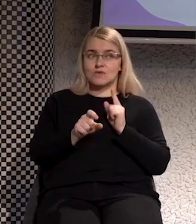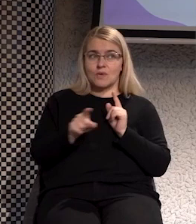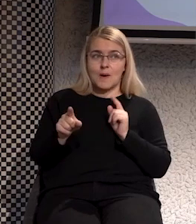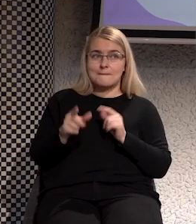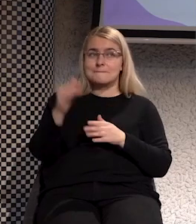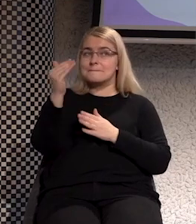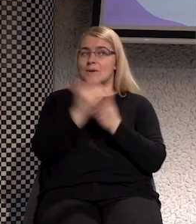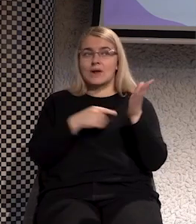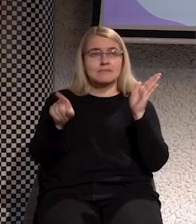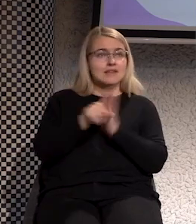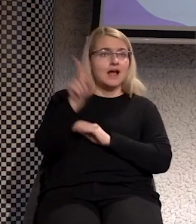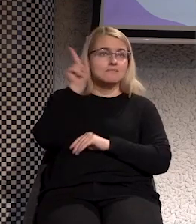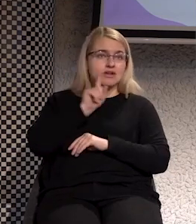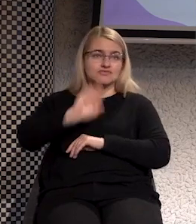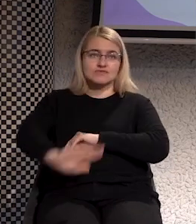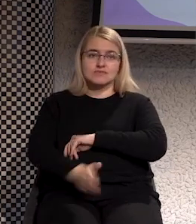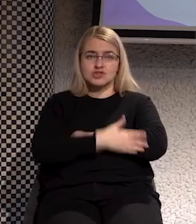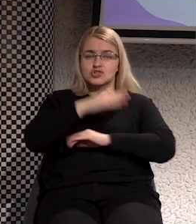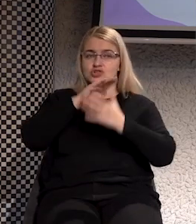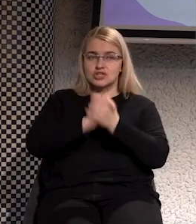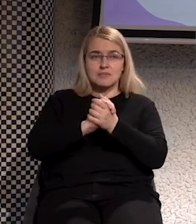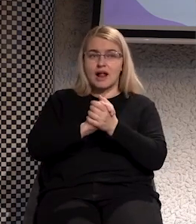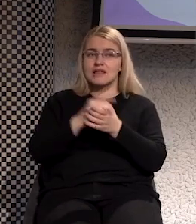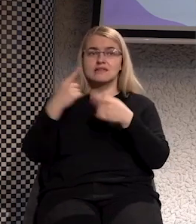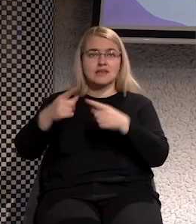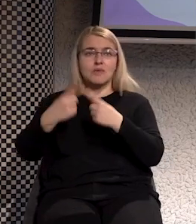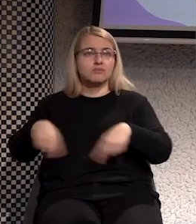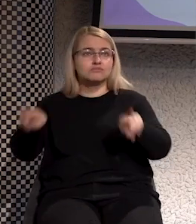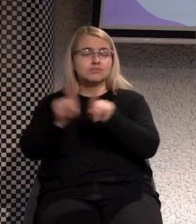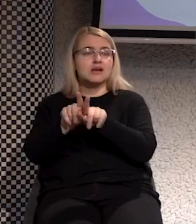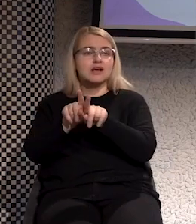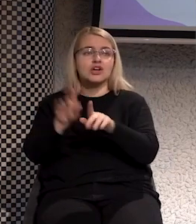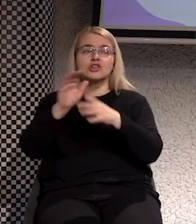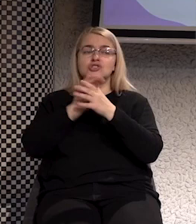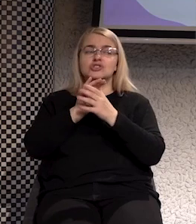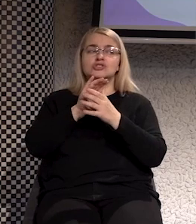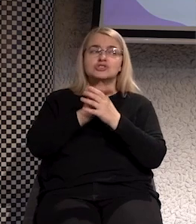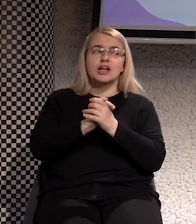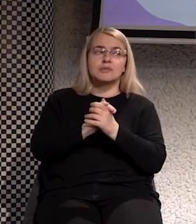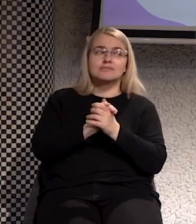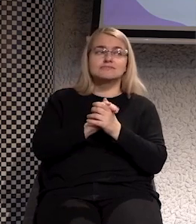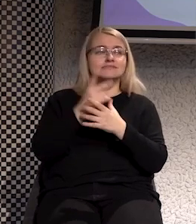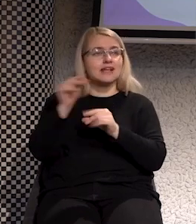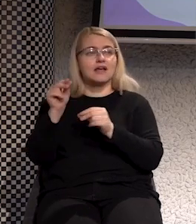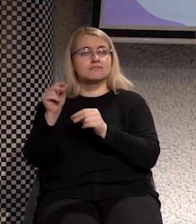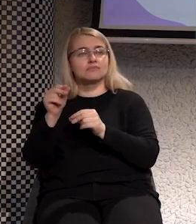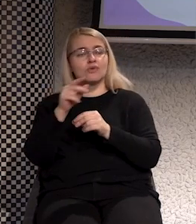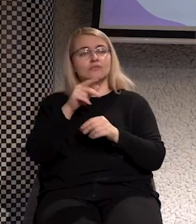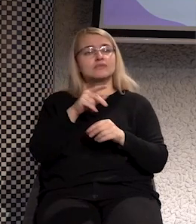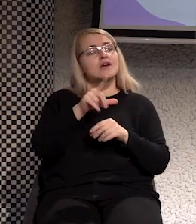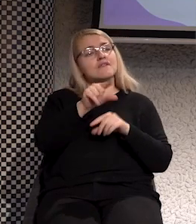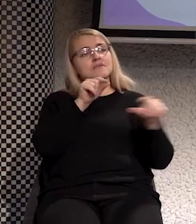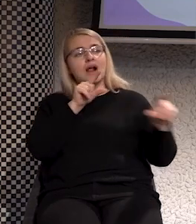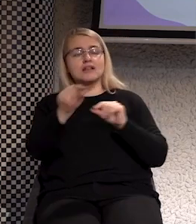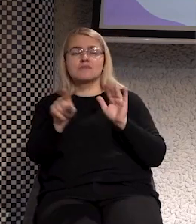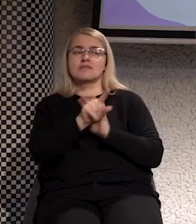on bazował trochę na Sztamie, natomiast nie był stricte realizacją scenariusza Sztamy, bo on był przewidziany dla chłopców. To, co wzięliśmy z Martyną, to